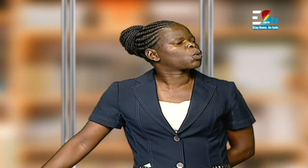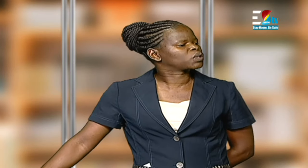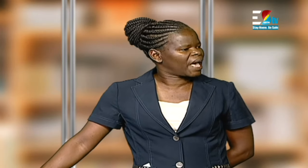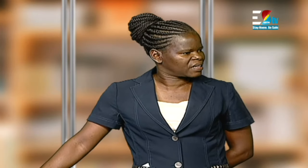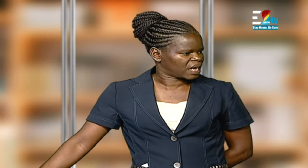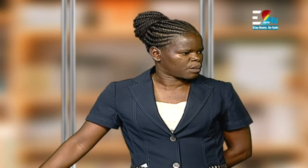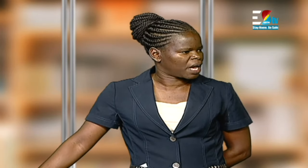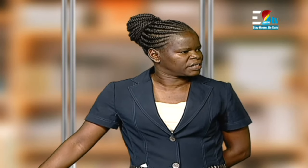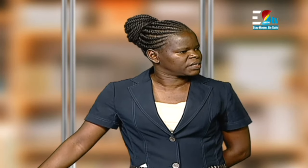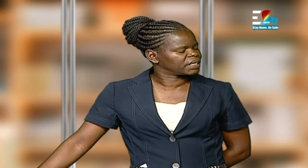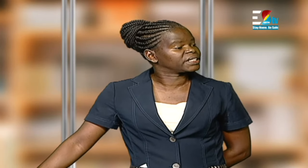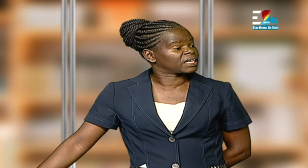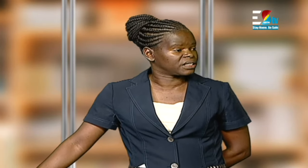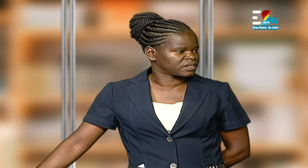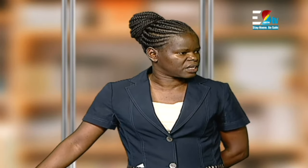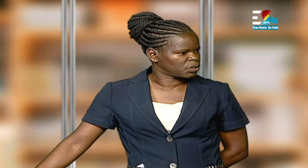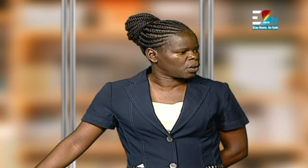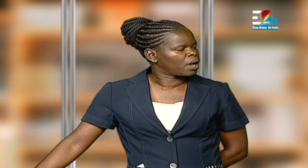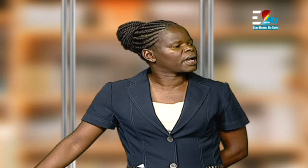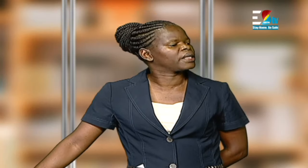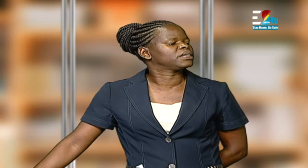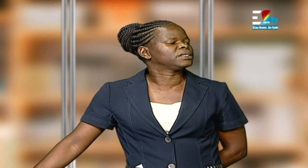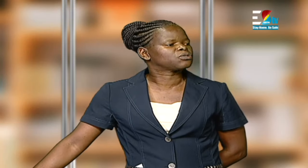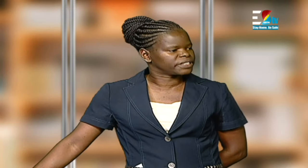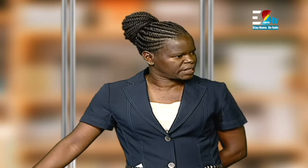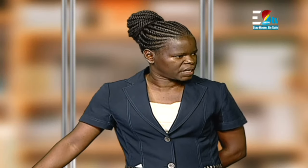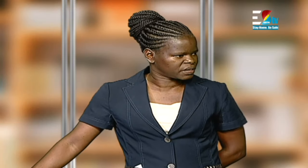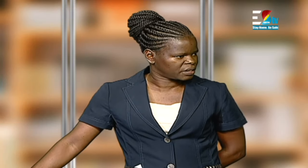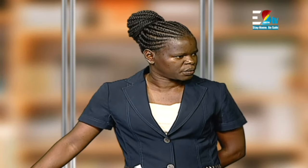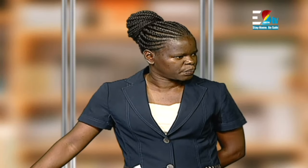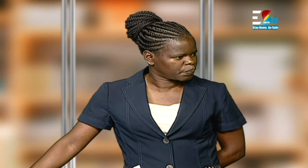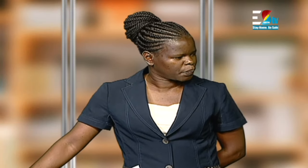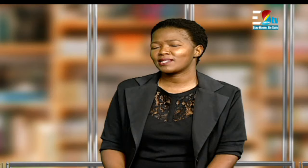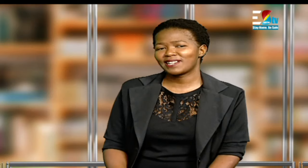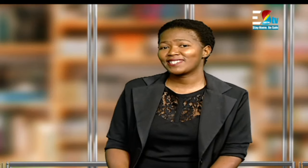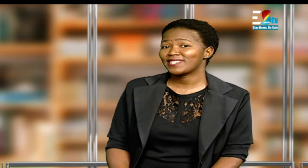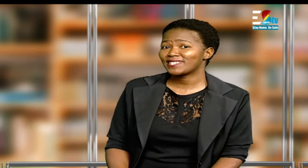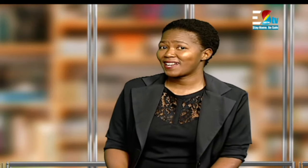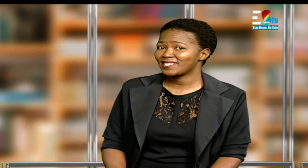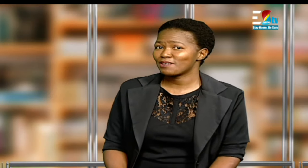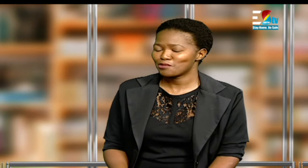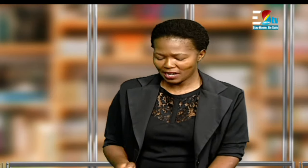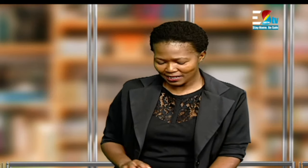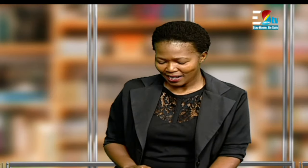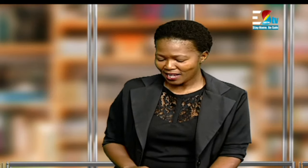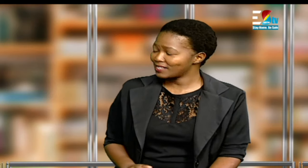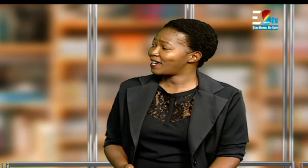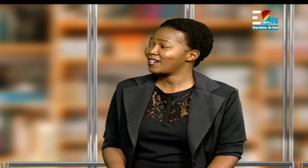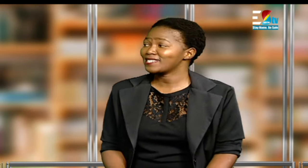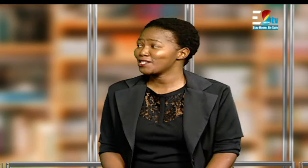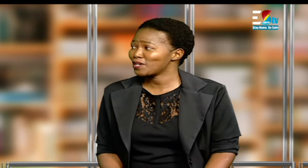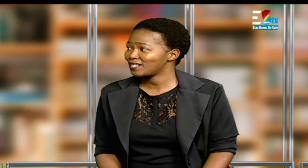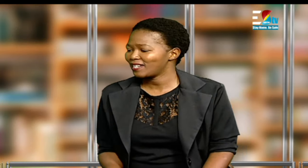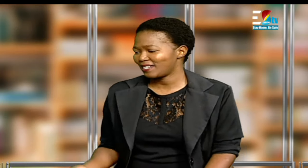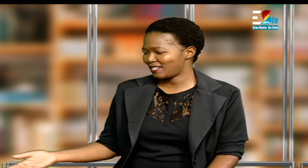akhone kuchaza kabanti ngetakhi tesendo kanye nekusihlahlela sendo. Asingacithike isikhathi ke mbukeli,